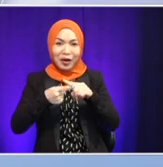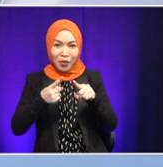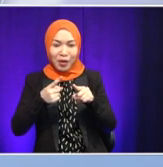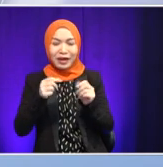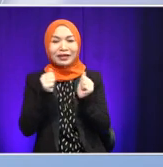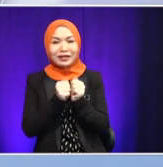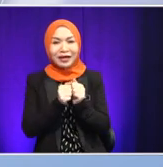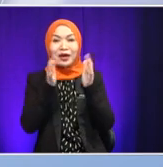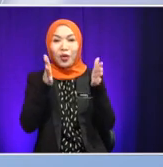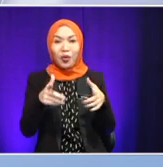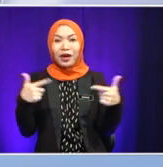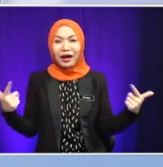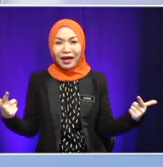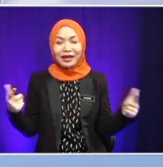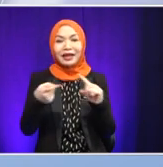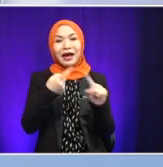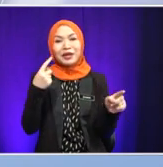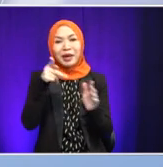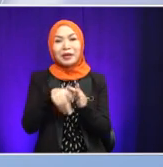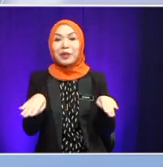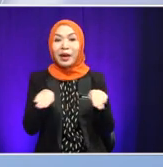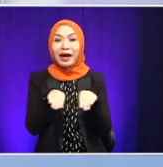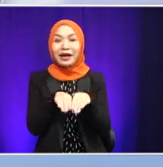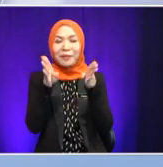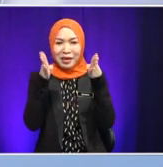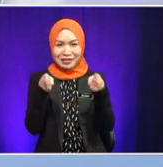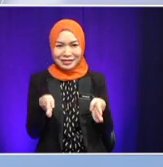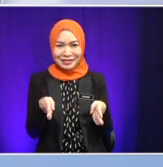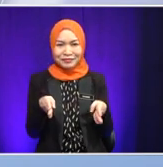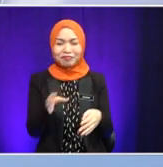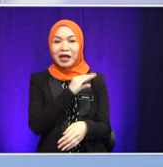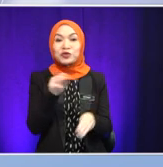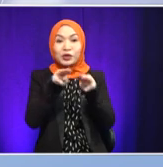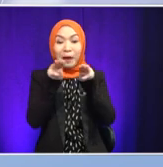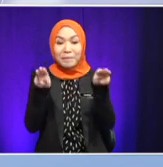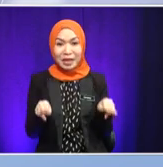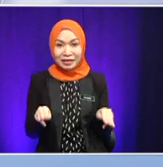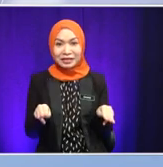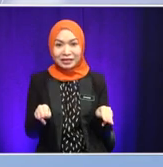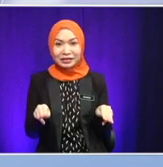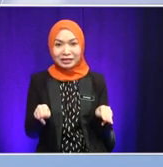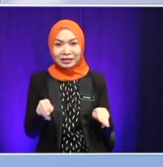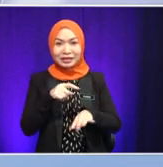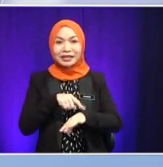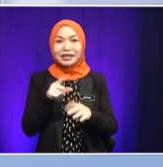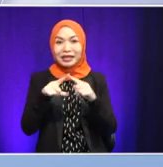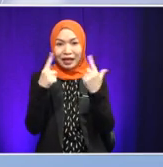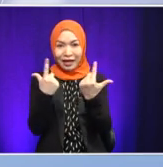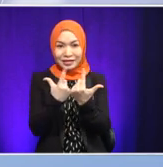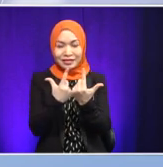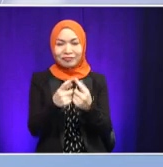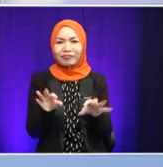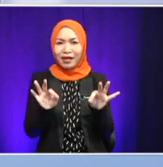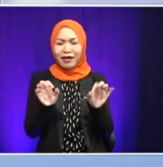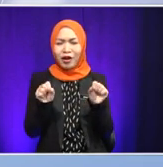berbagai kaum duduk di susunan meja dalam kelas terutamanya Kalau boleh jangan duduk dengan kawan yang satu